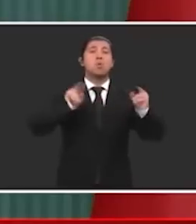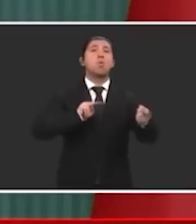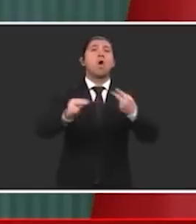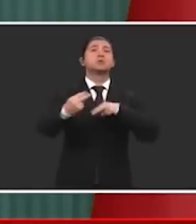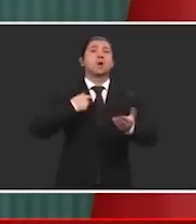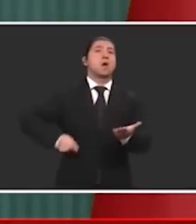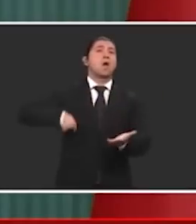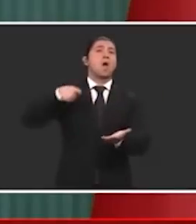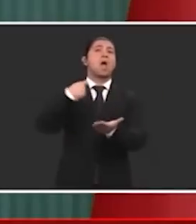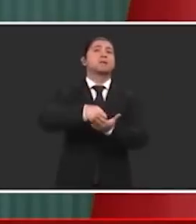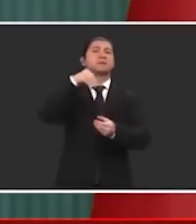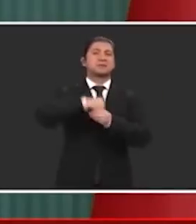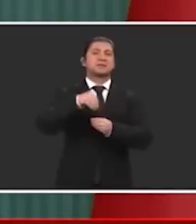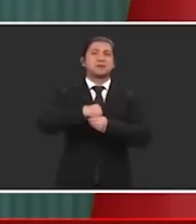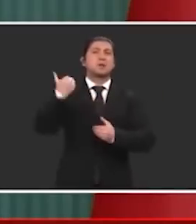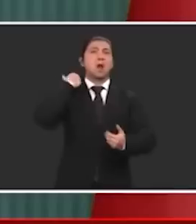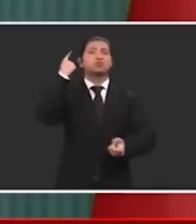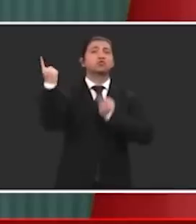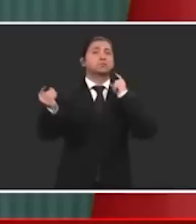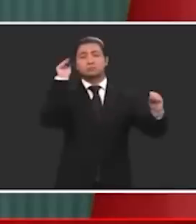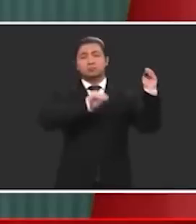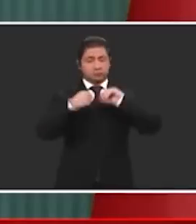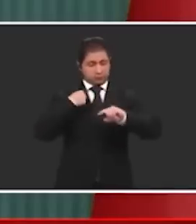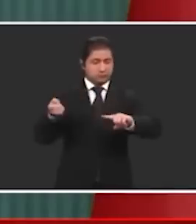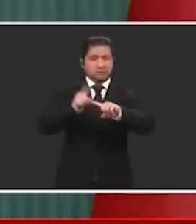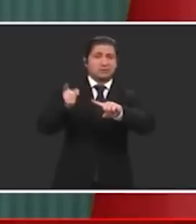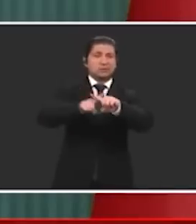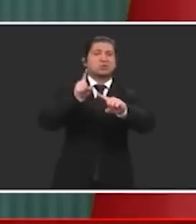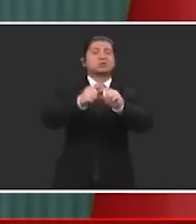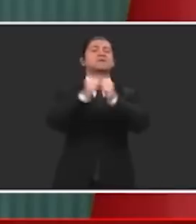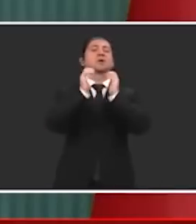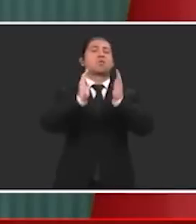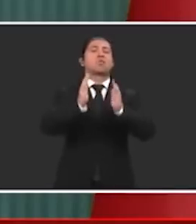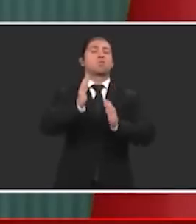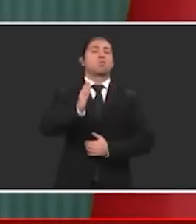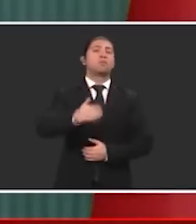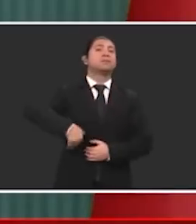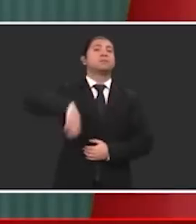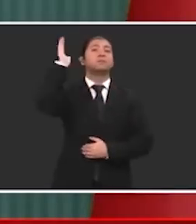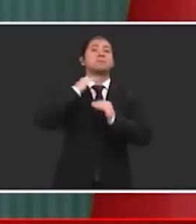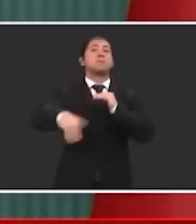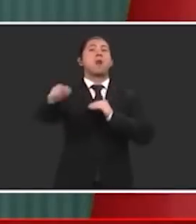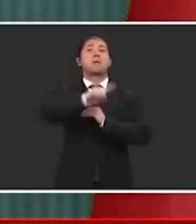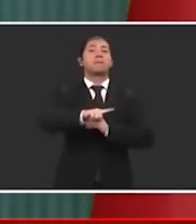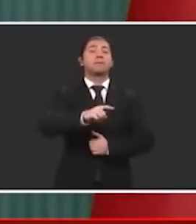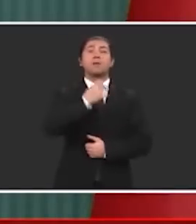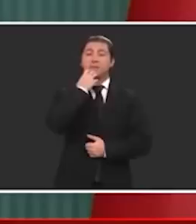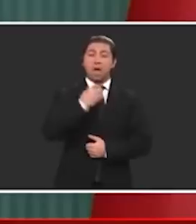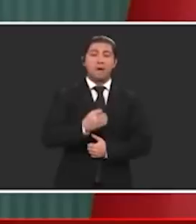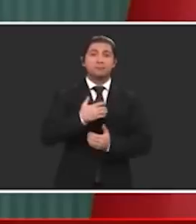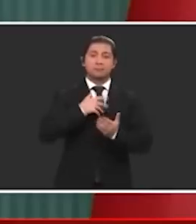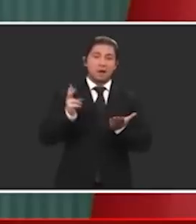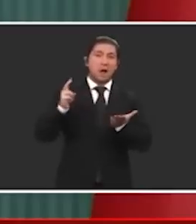ulaştırma yatırımlarına yenilerini ekleyeceğiz. Aziz milletim, sürdürülebilir